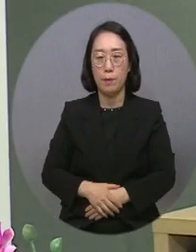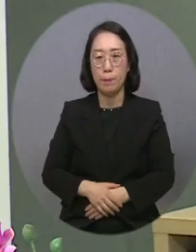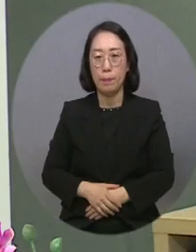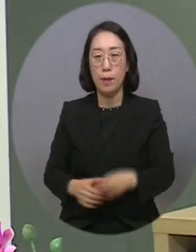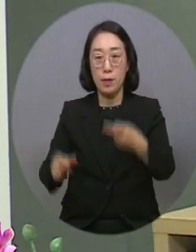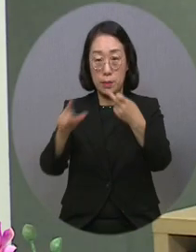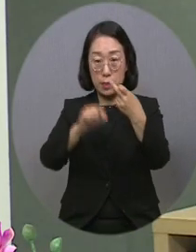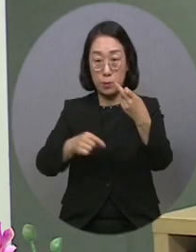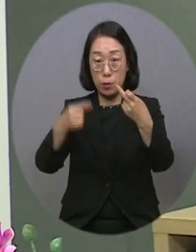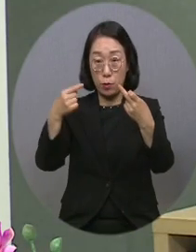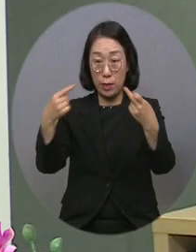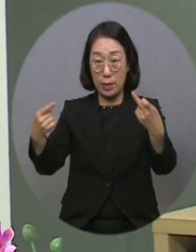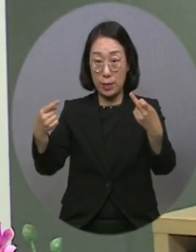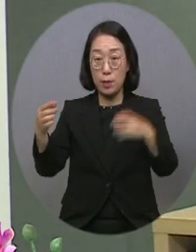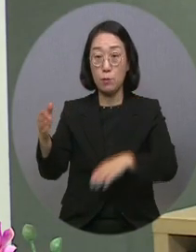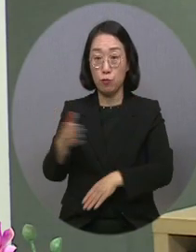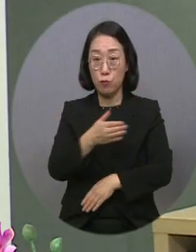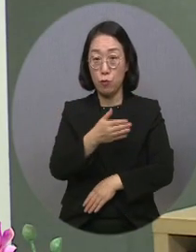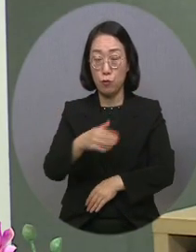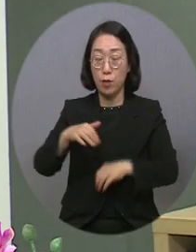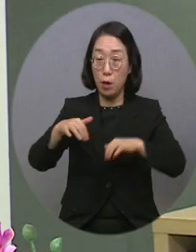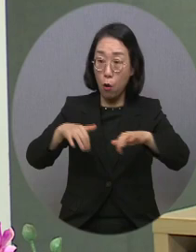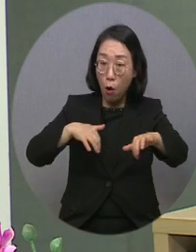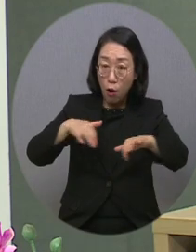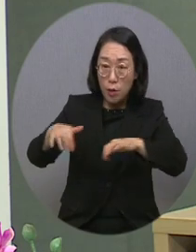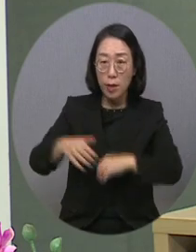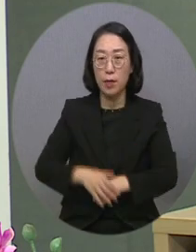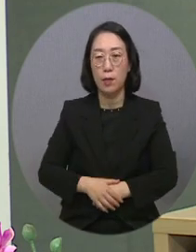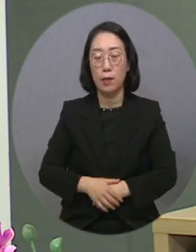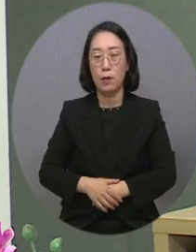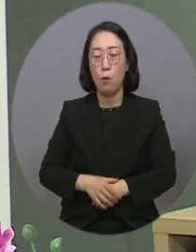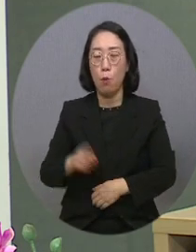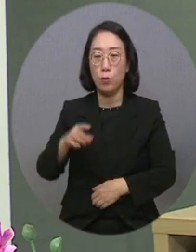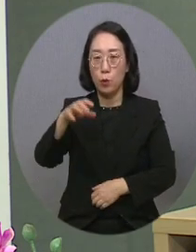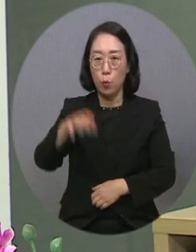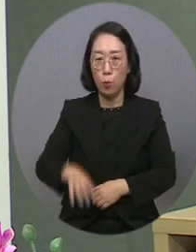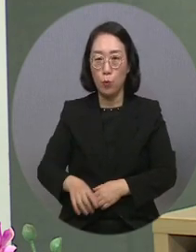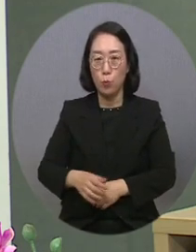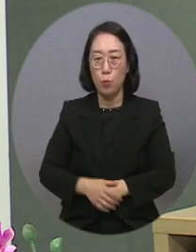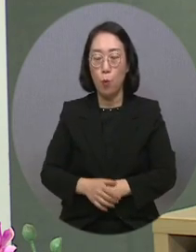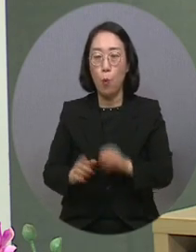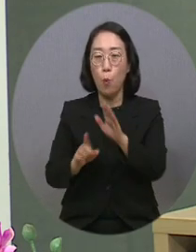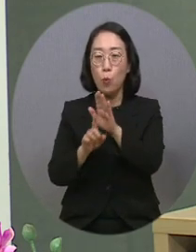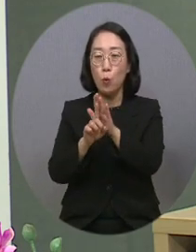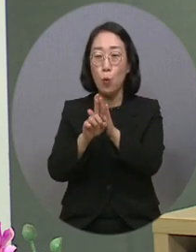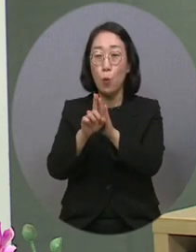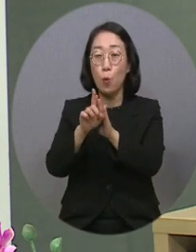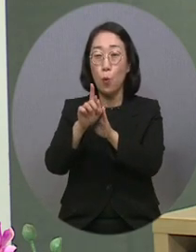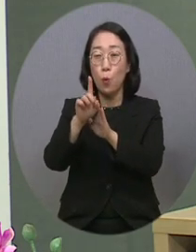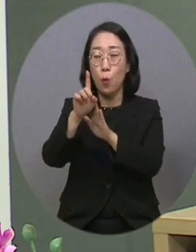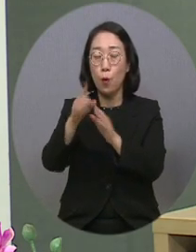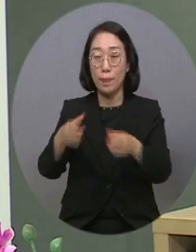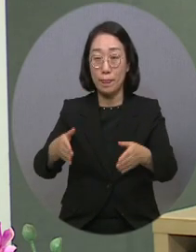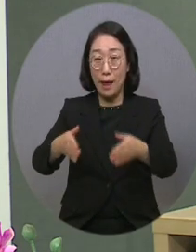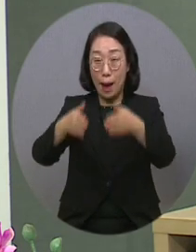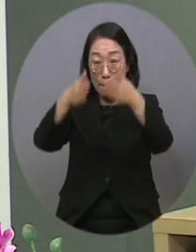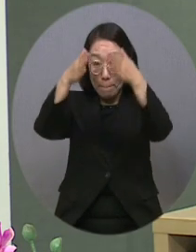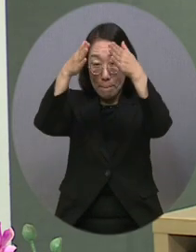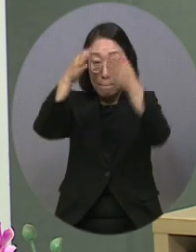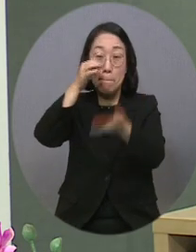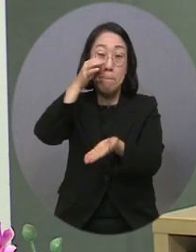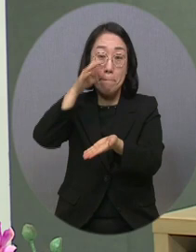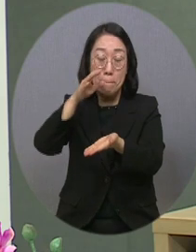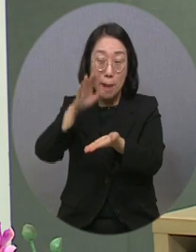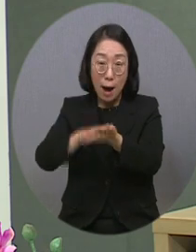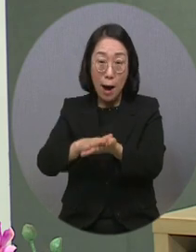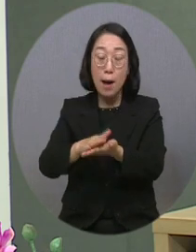12월 1일부터는 이제 우리가 길에 또 사랑의 열매 온도탑을 예. 볼 수가 있죠. 예, 그렇습니다. 예.